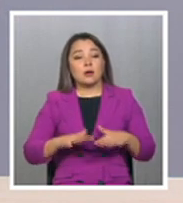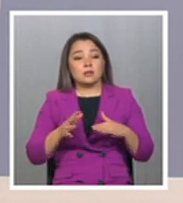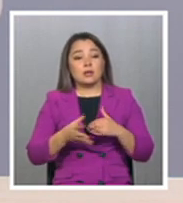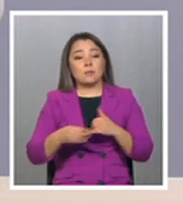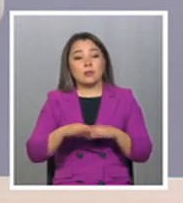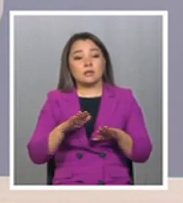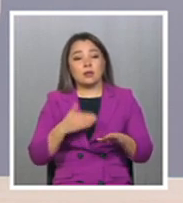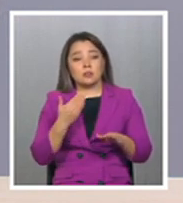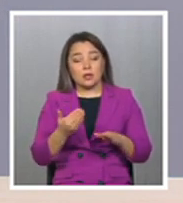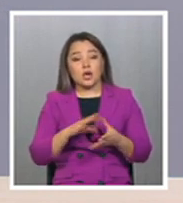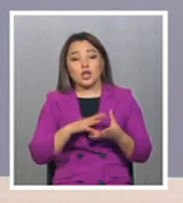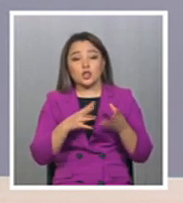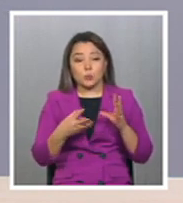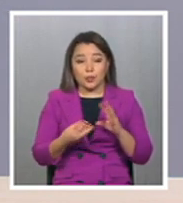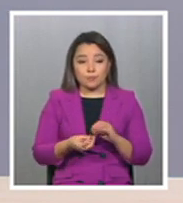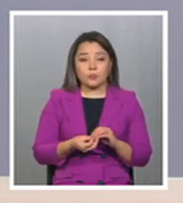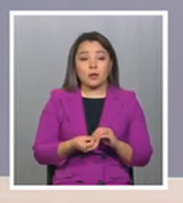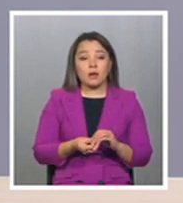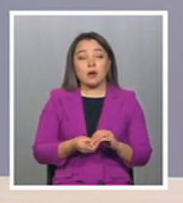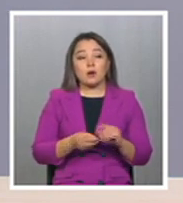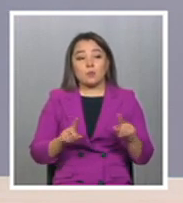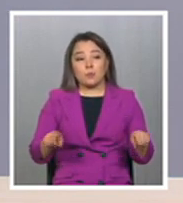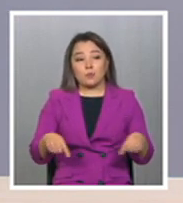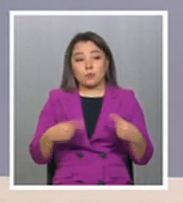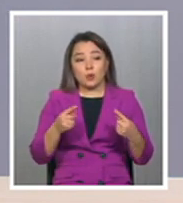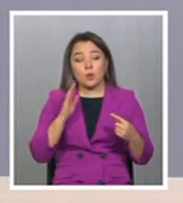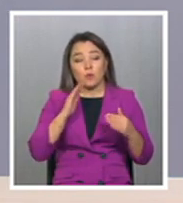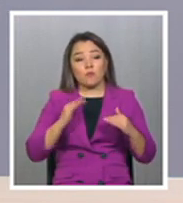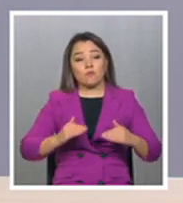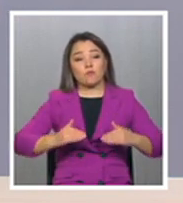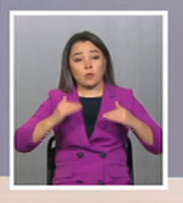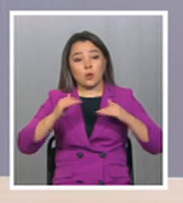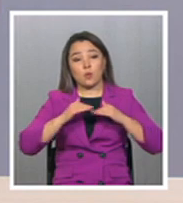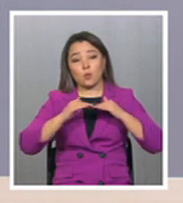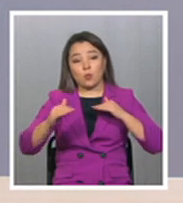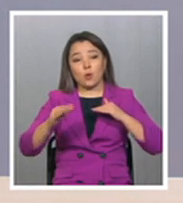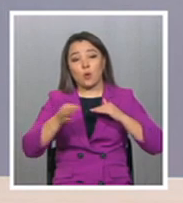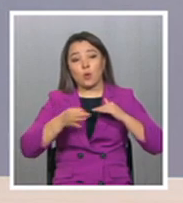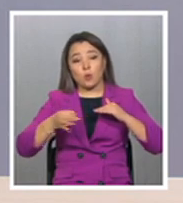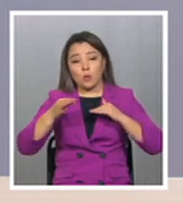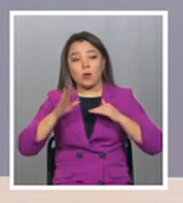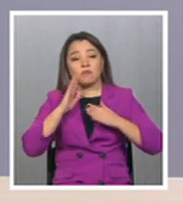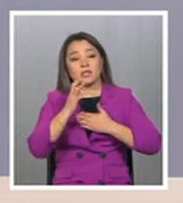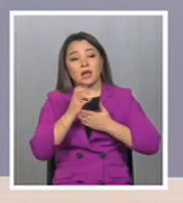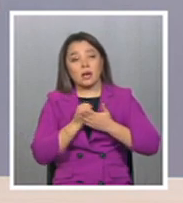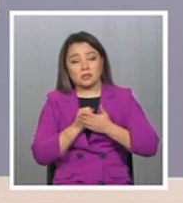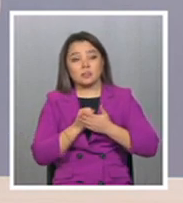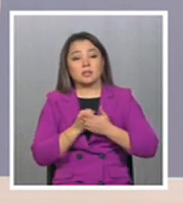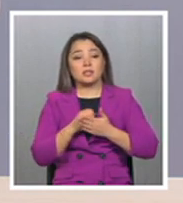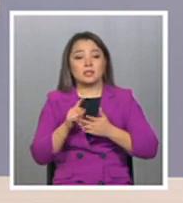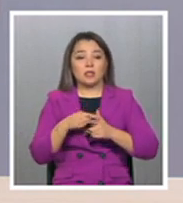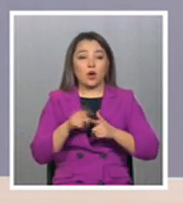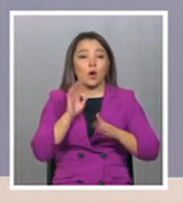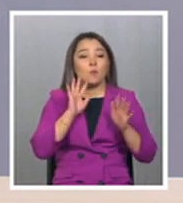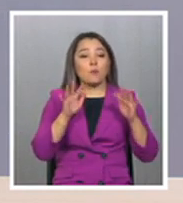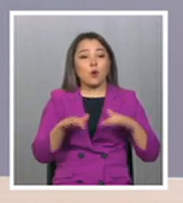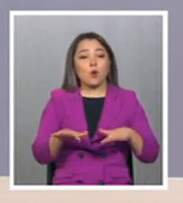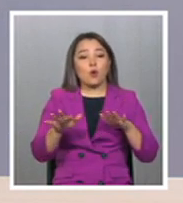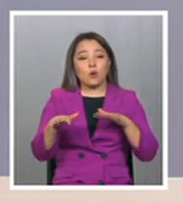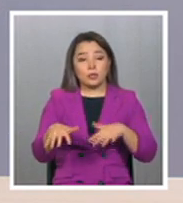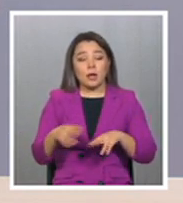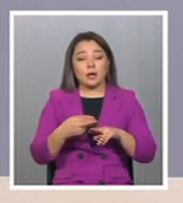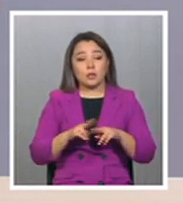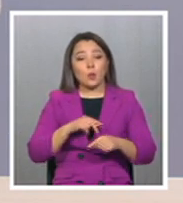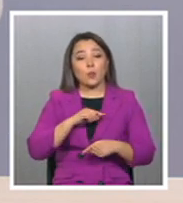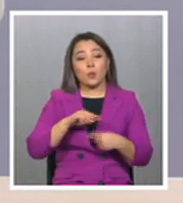местности в результате подъема уровня воды в реке, озере, водохранилище или море.